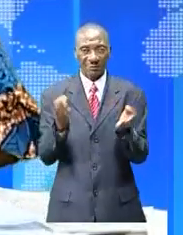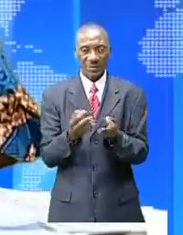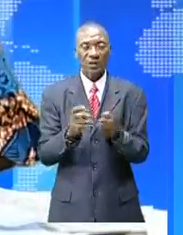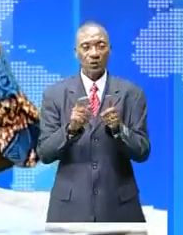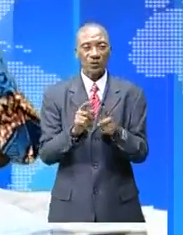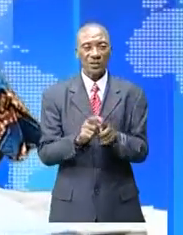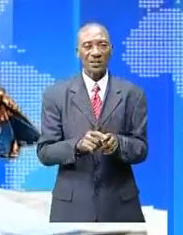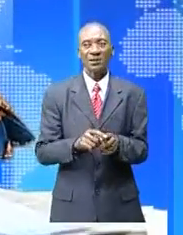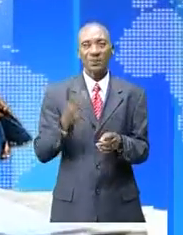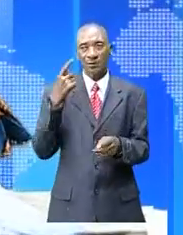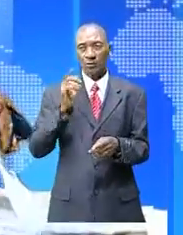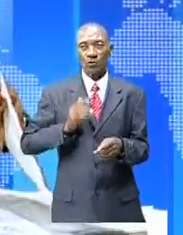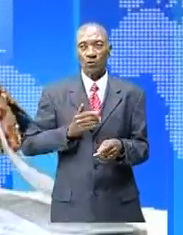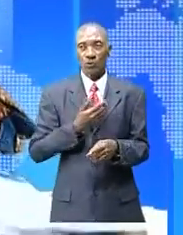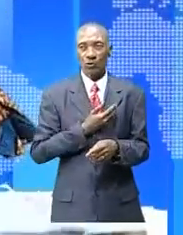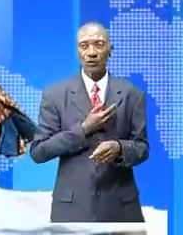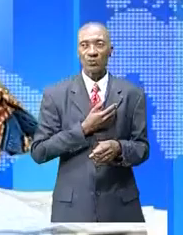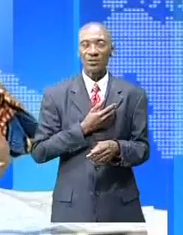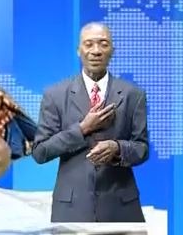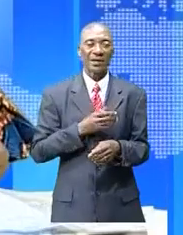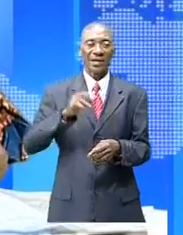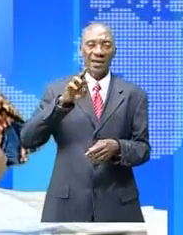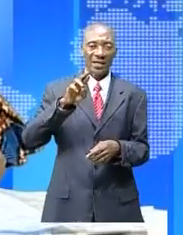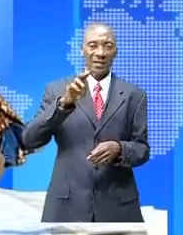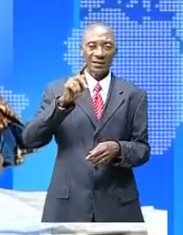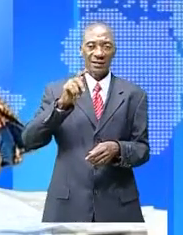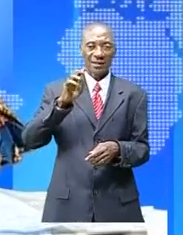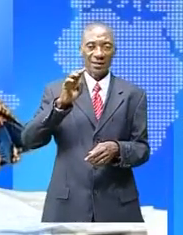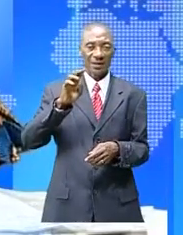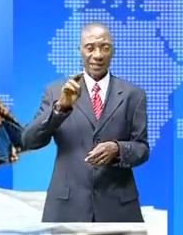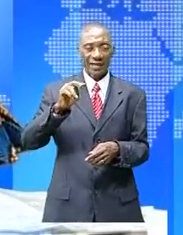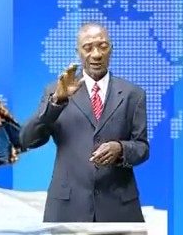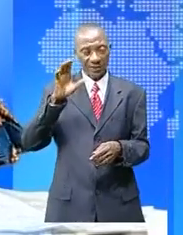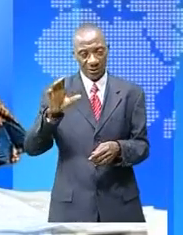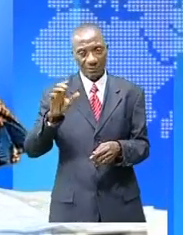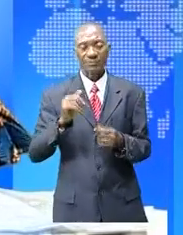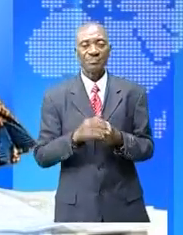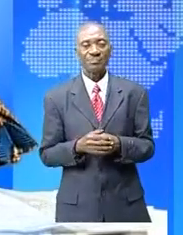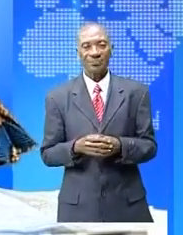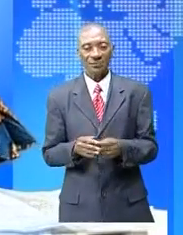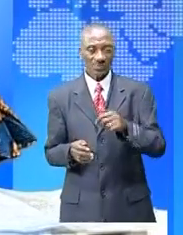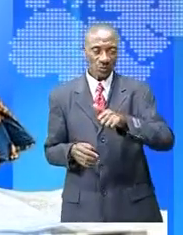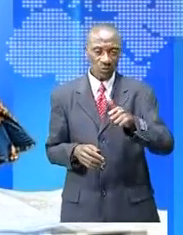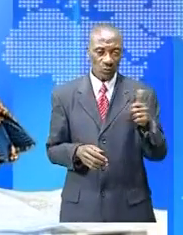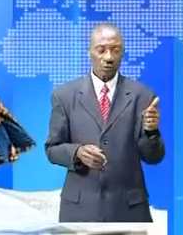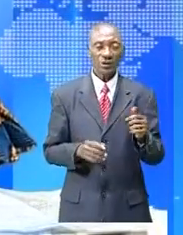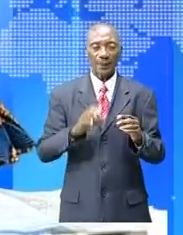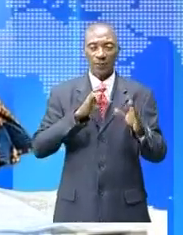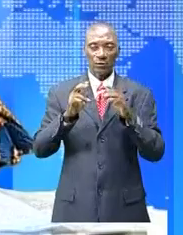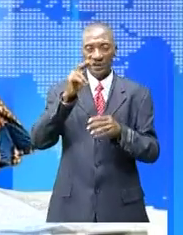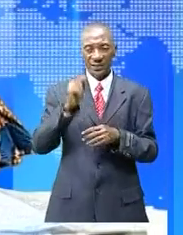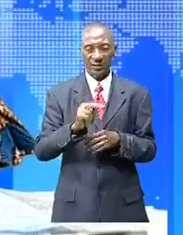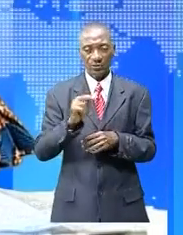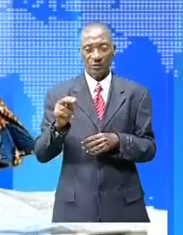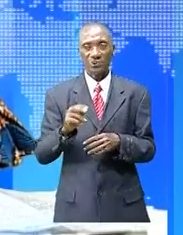sera communiqué ultérieurement. Et nous avons un autre communiqué écologique. Les familles